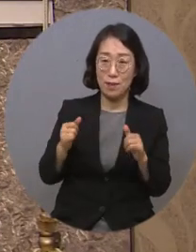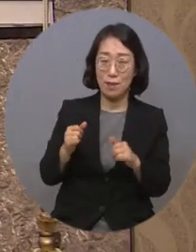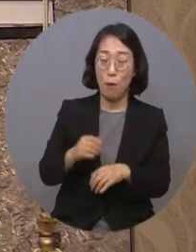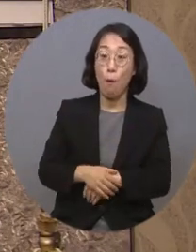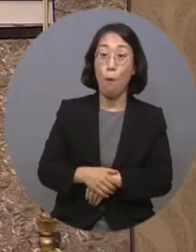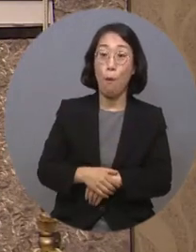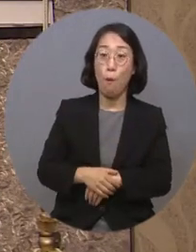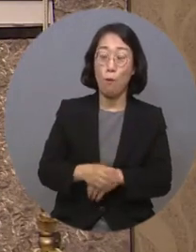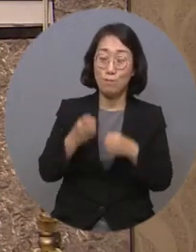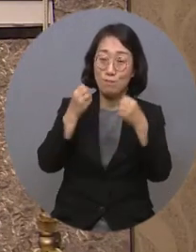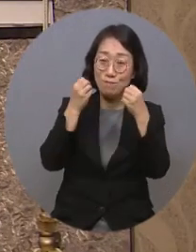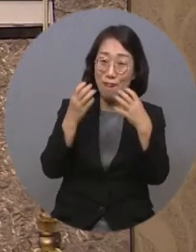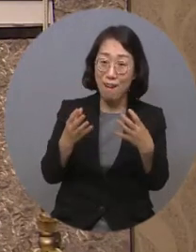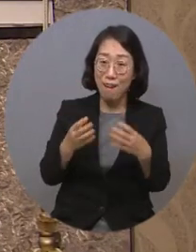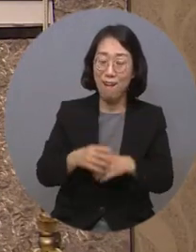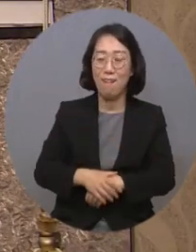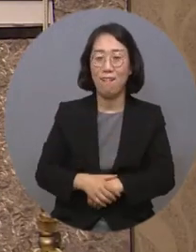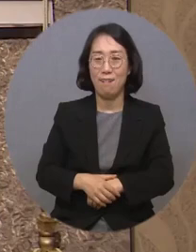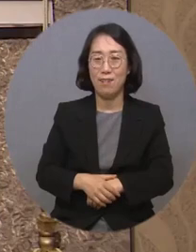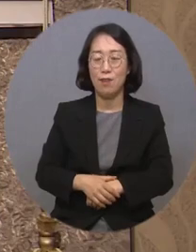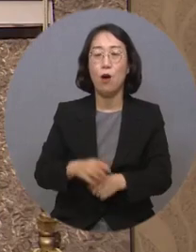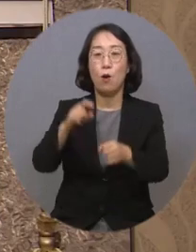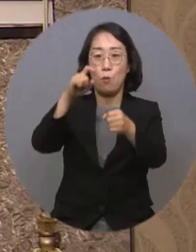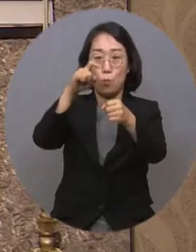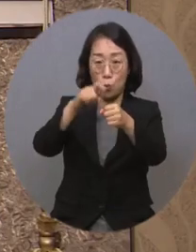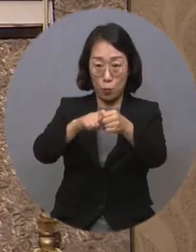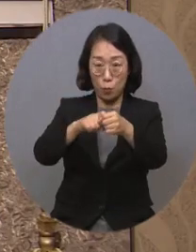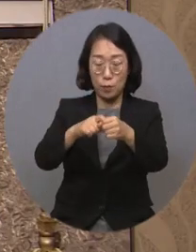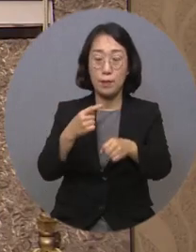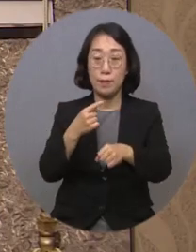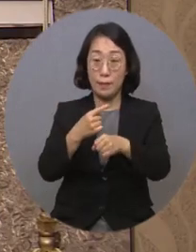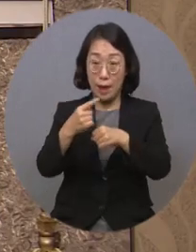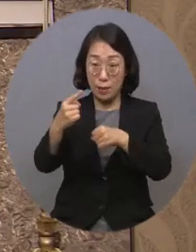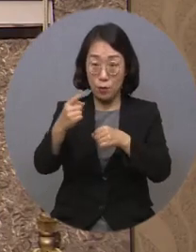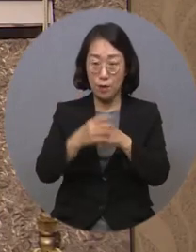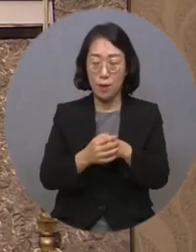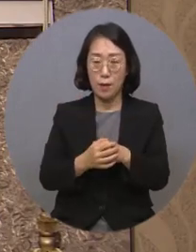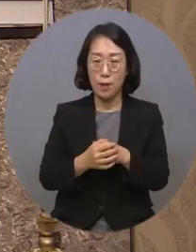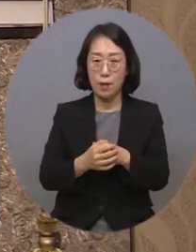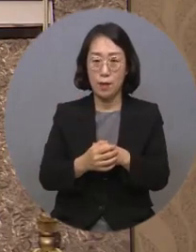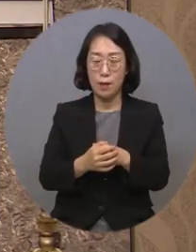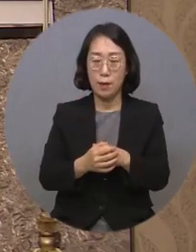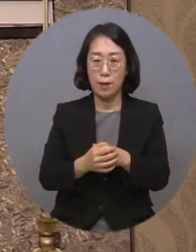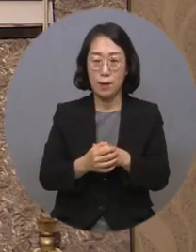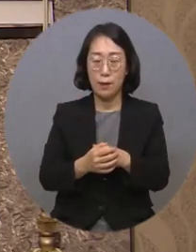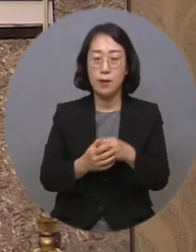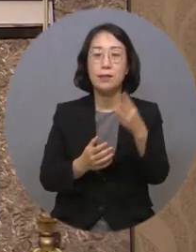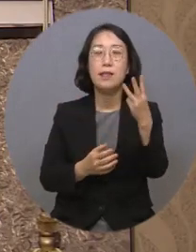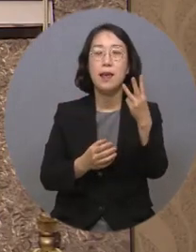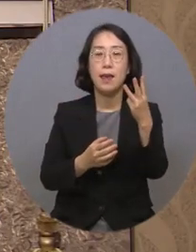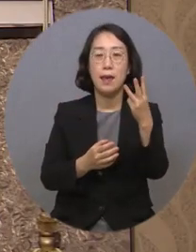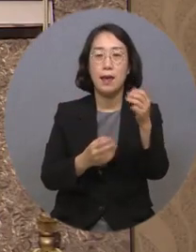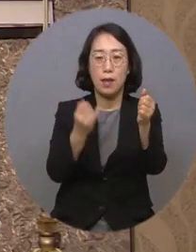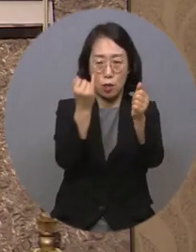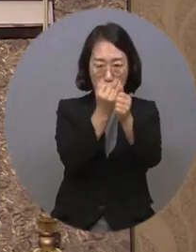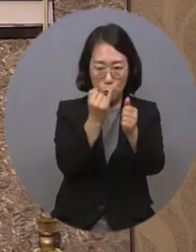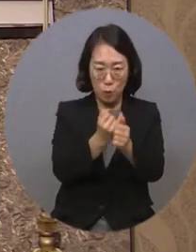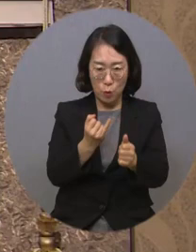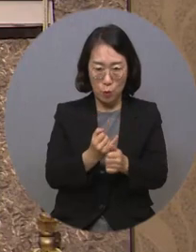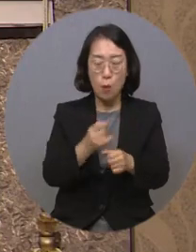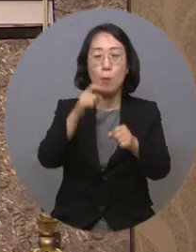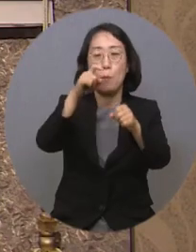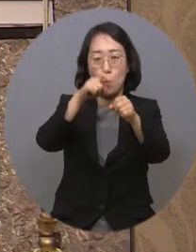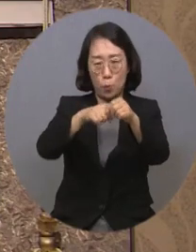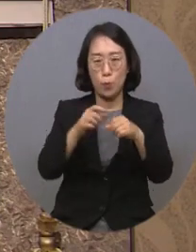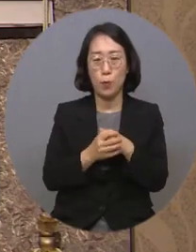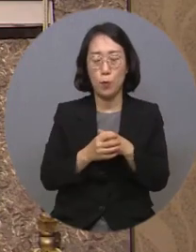신선해 하더라고요. 그러니까요. 그래서, 그래서 목표는 이제 내년에 우리가 한 세 가정 정도, 세 쌍 정도 결혼을 시키려고 그래요. 아까